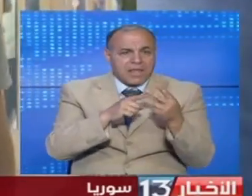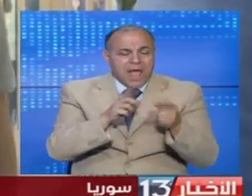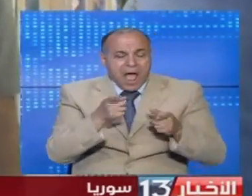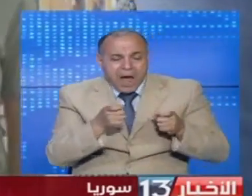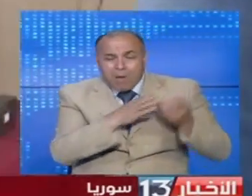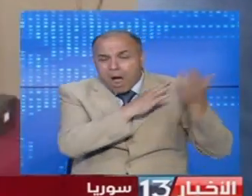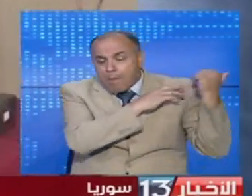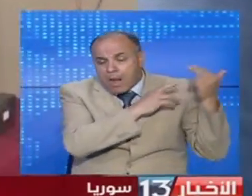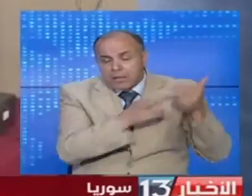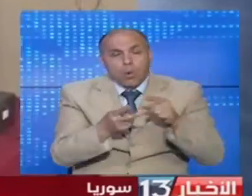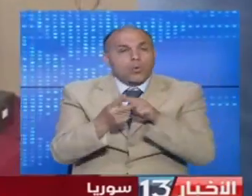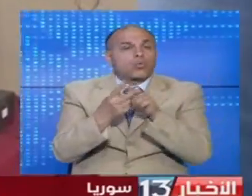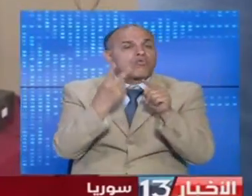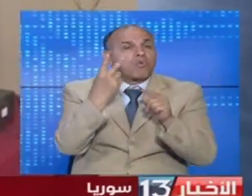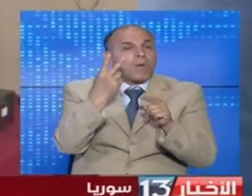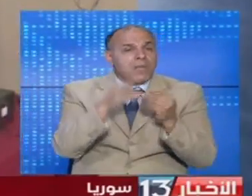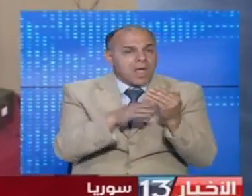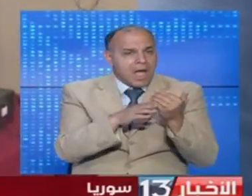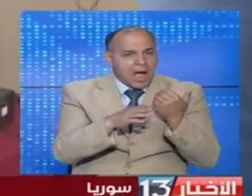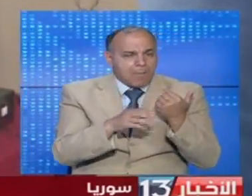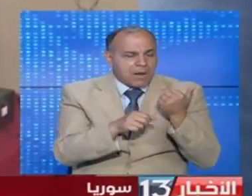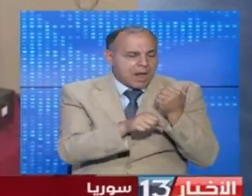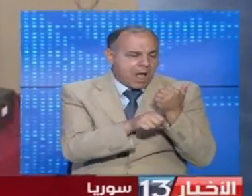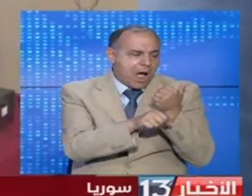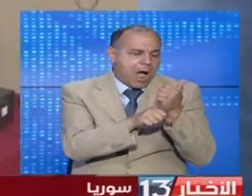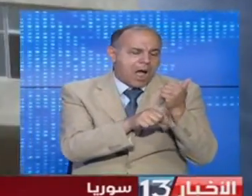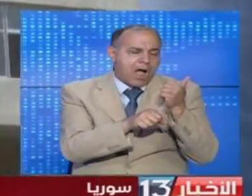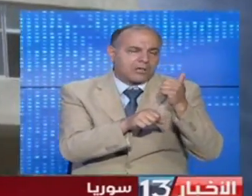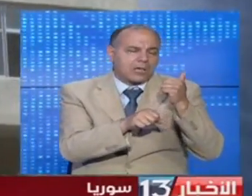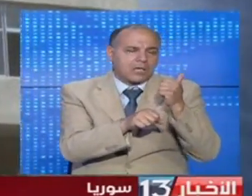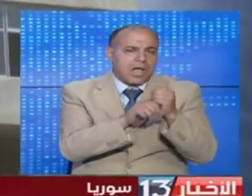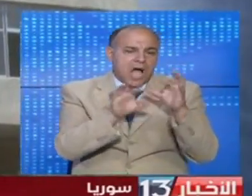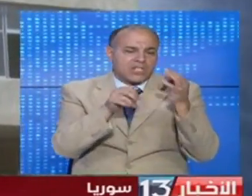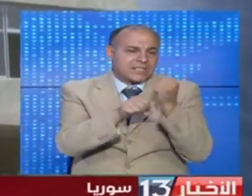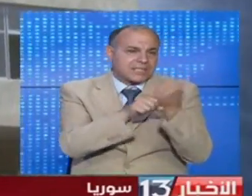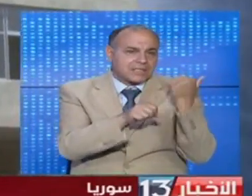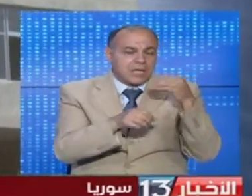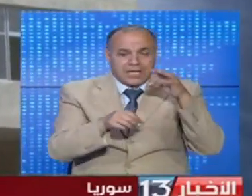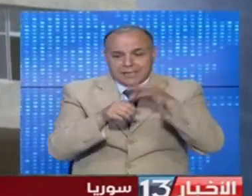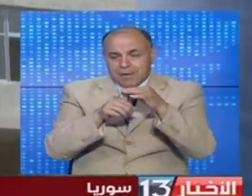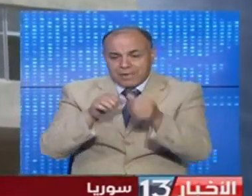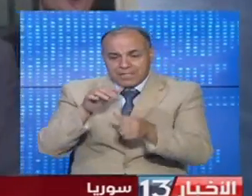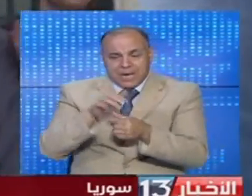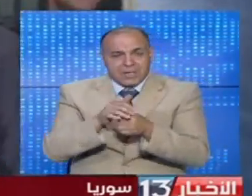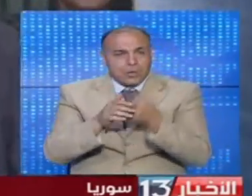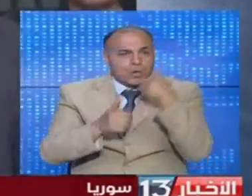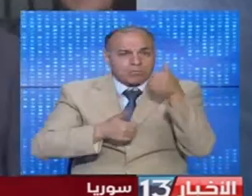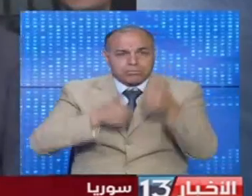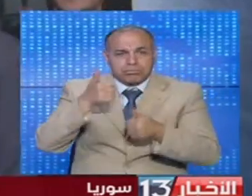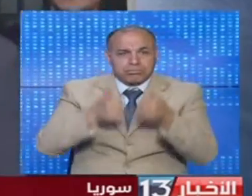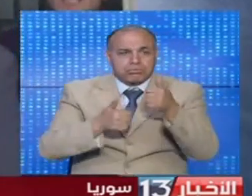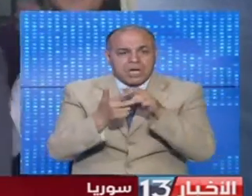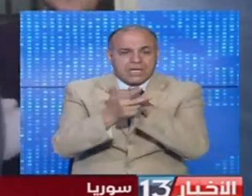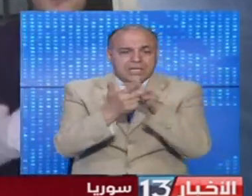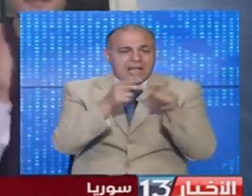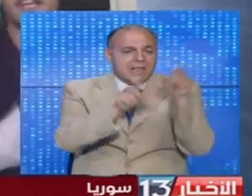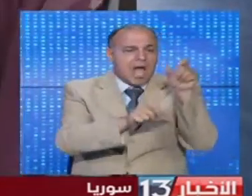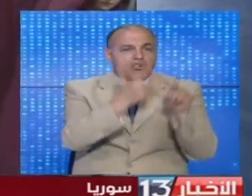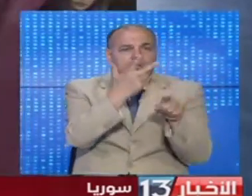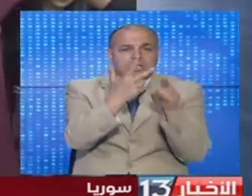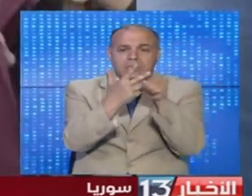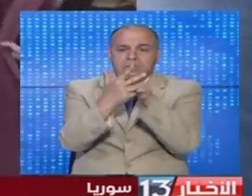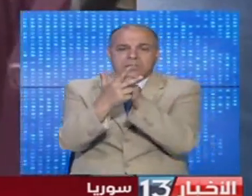اندلاع النزاع في سوريا قبل اكثر من عقد من الزمن الانتخابات الرئاسيه التي يتنافس فيها ثلاثه مرشحين